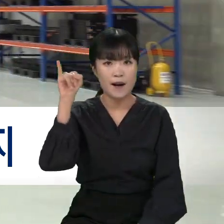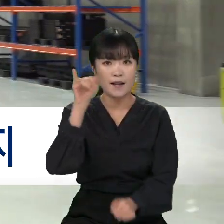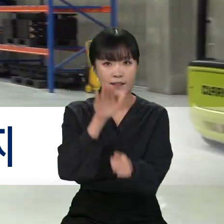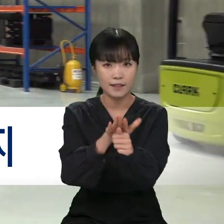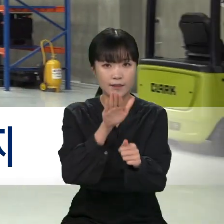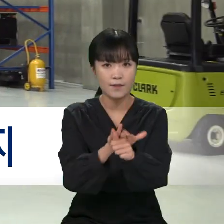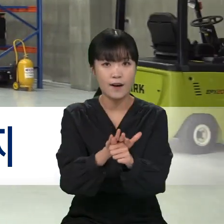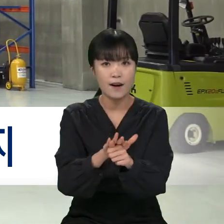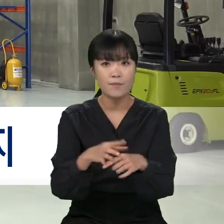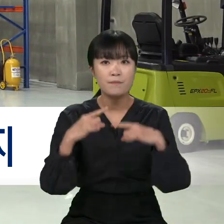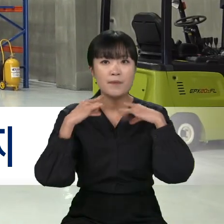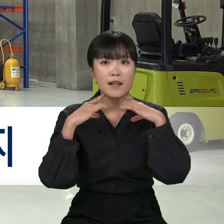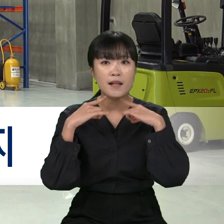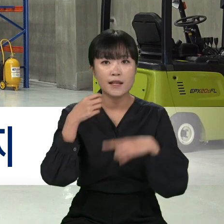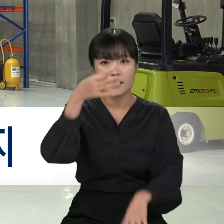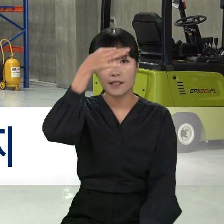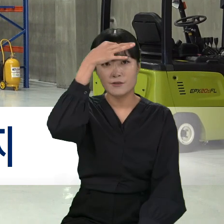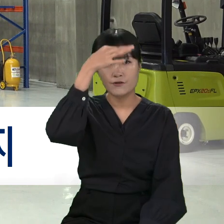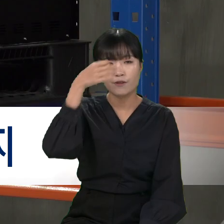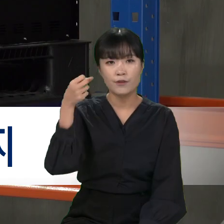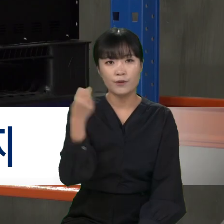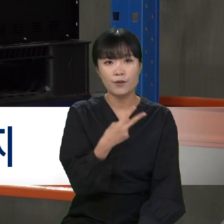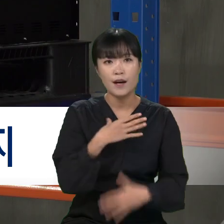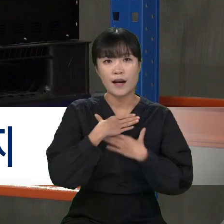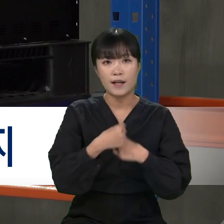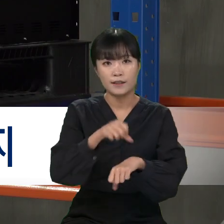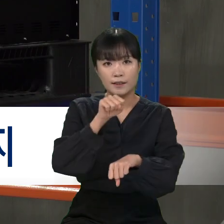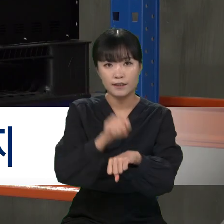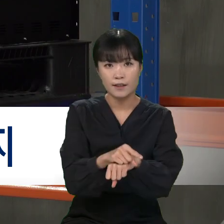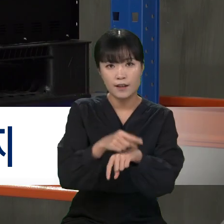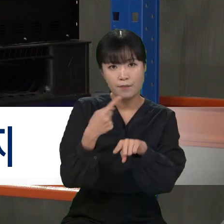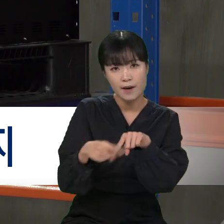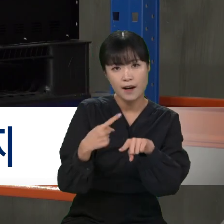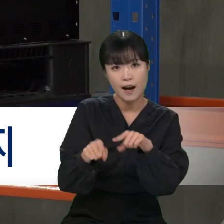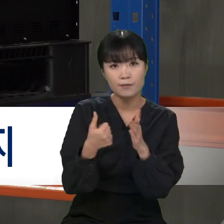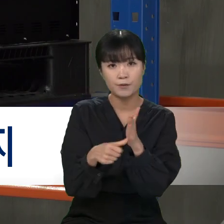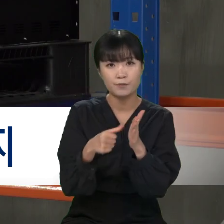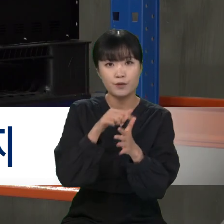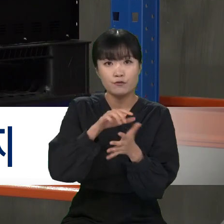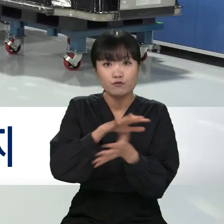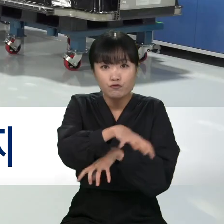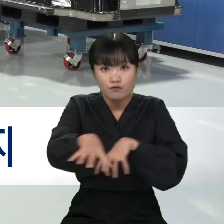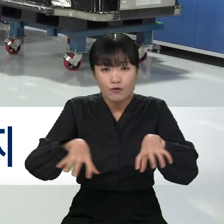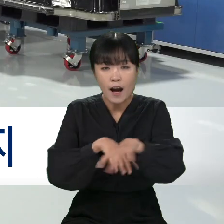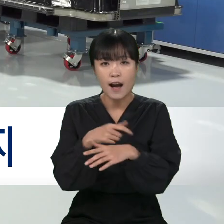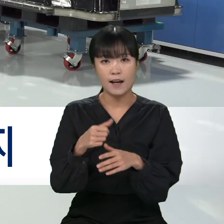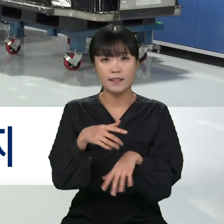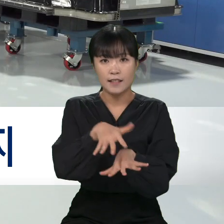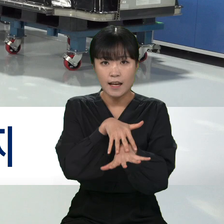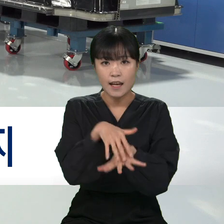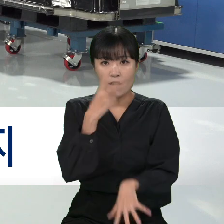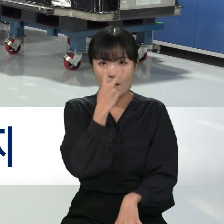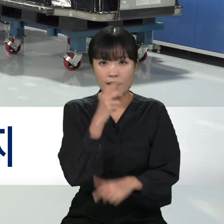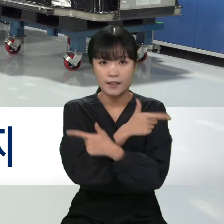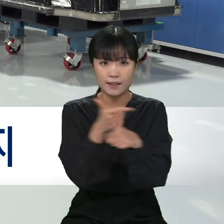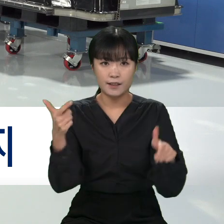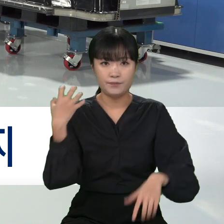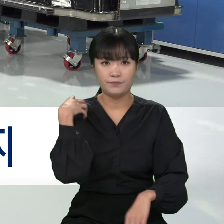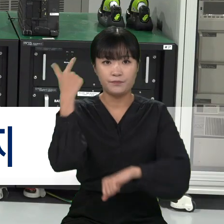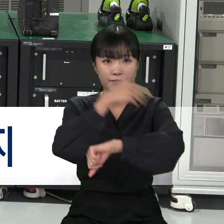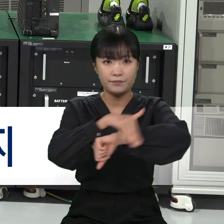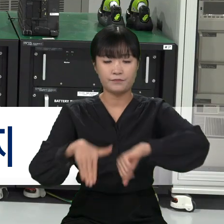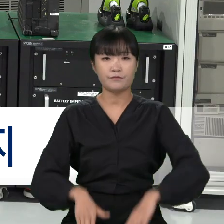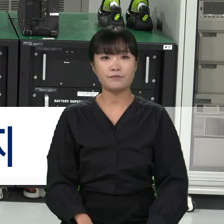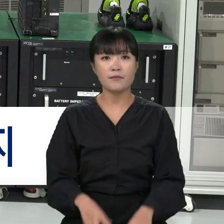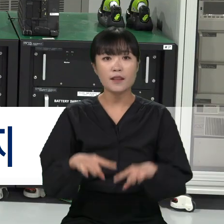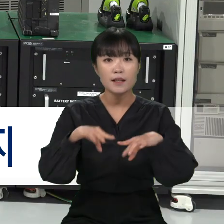수립과 기술개발 지원 배터리 성능 및 안전성 평가 자원순환 체계 관리 등의 역할을 할